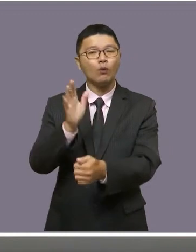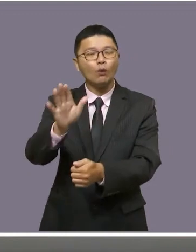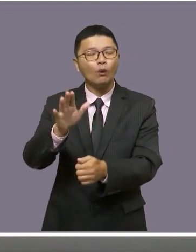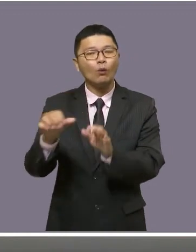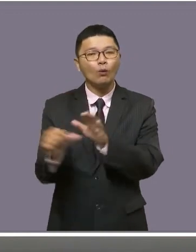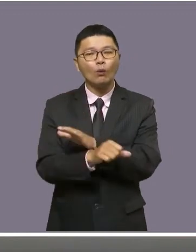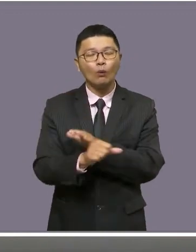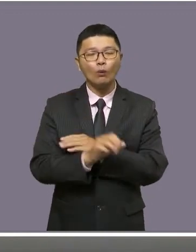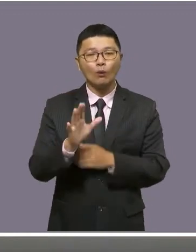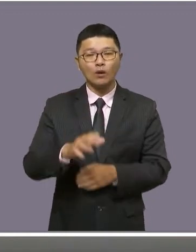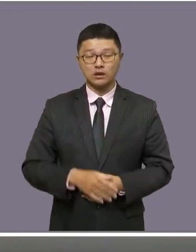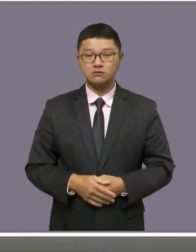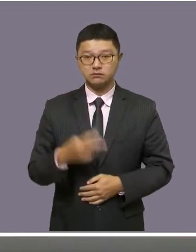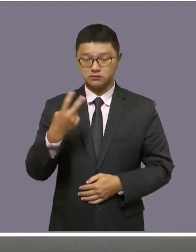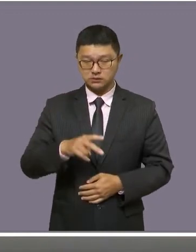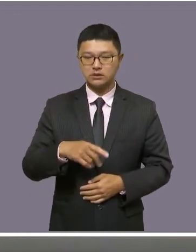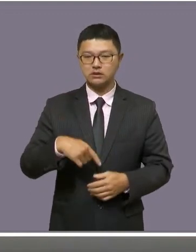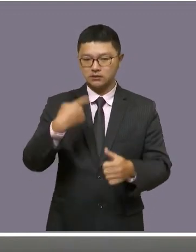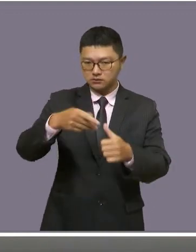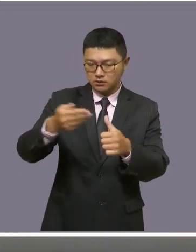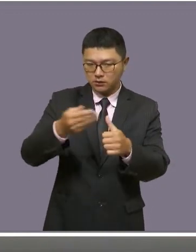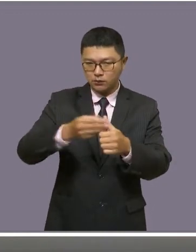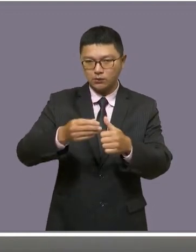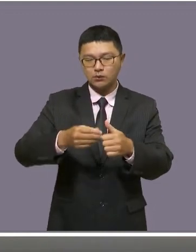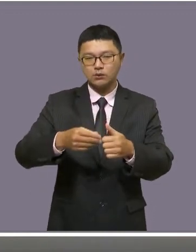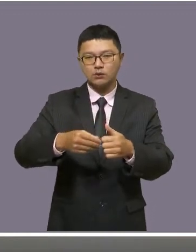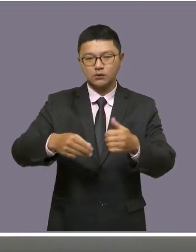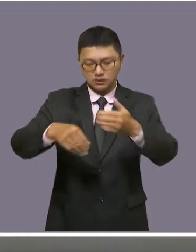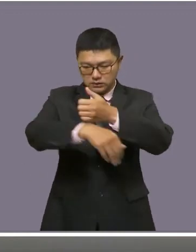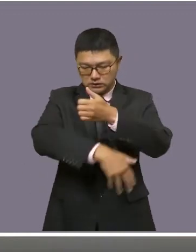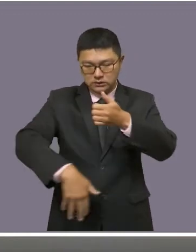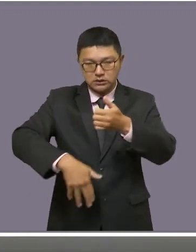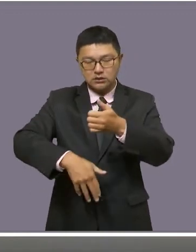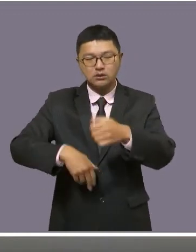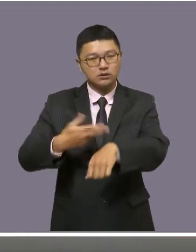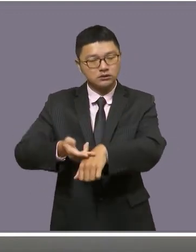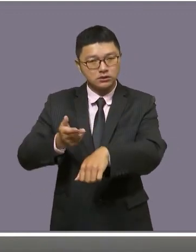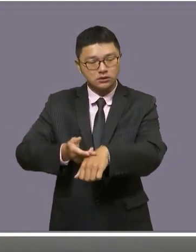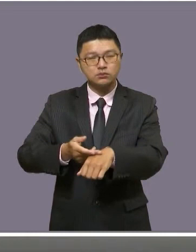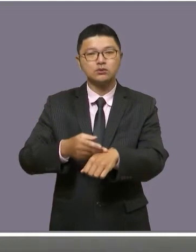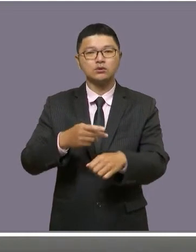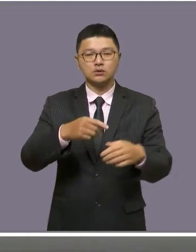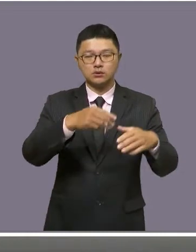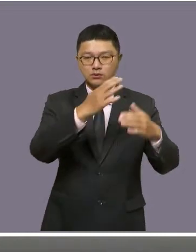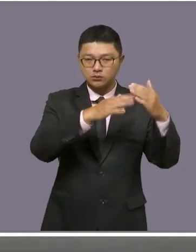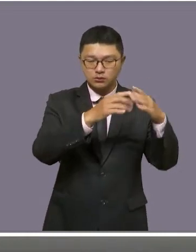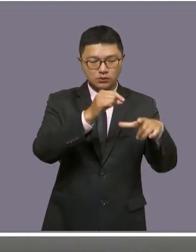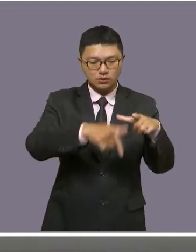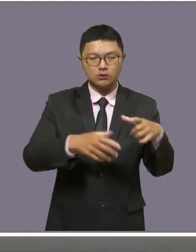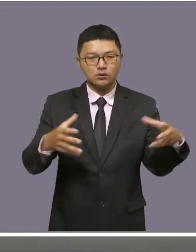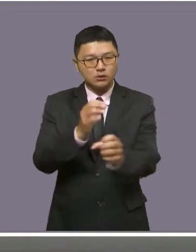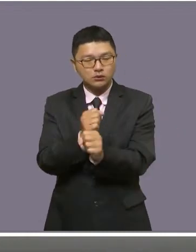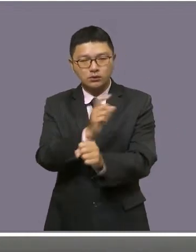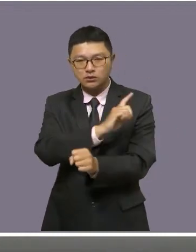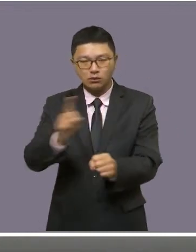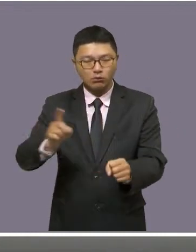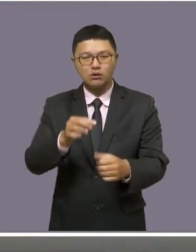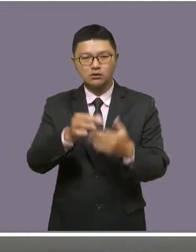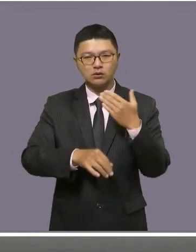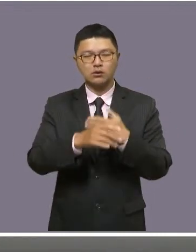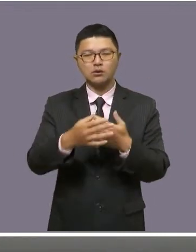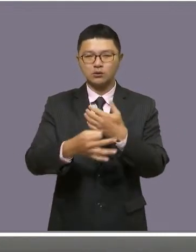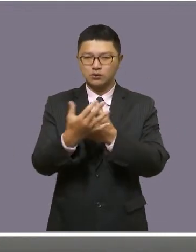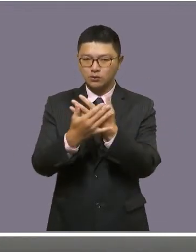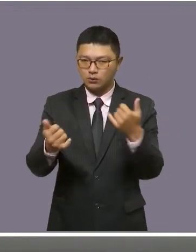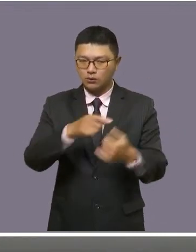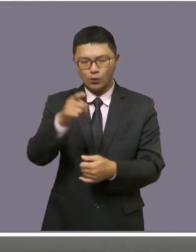非常良好的一个整体的教育制度，还有我们的技职教育的环境，建教合作都是非常吸引侨生同学。我们相